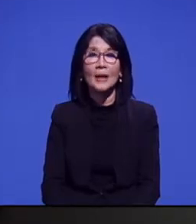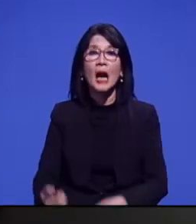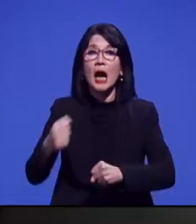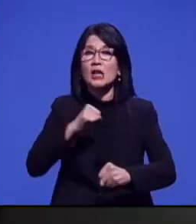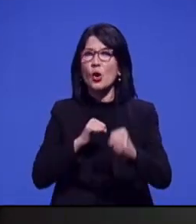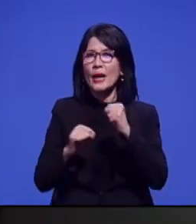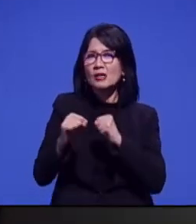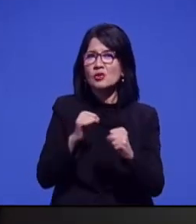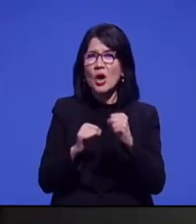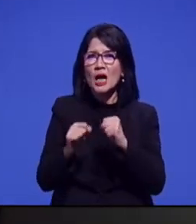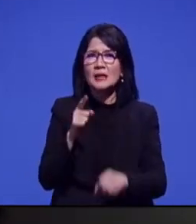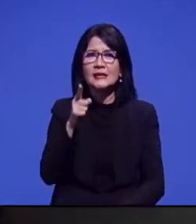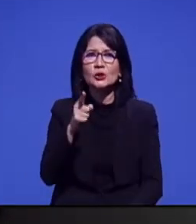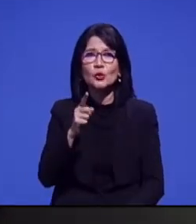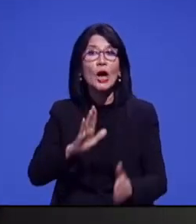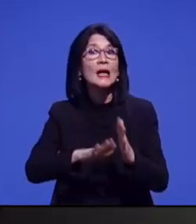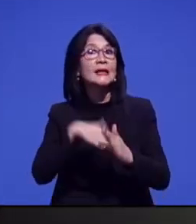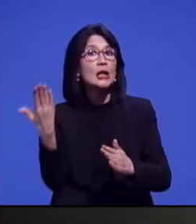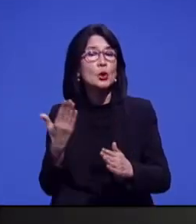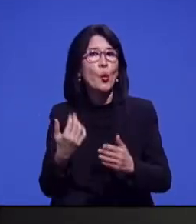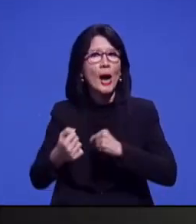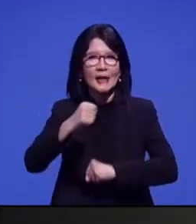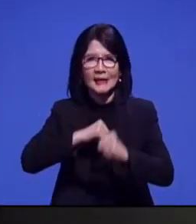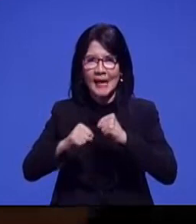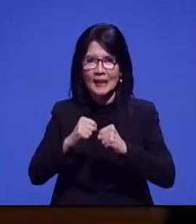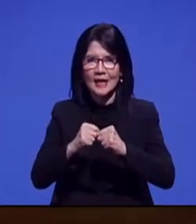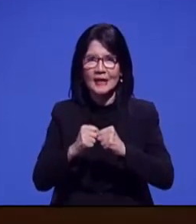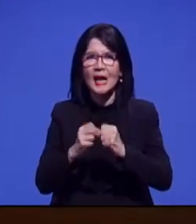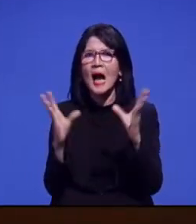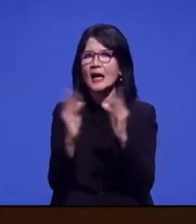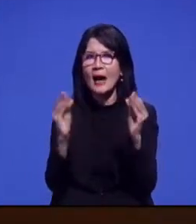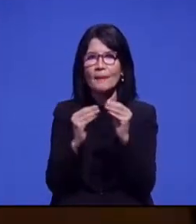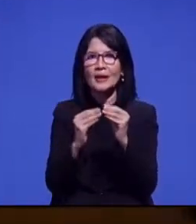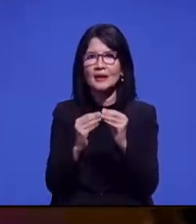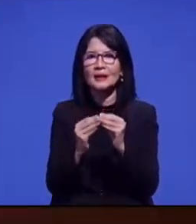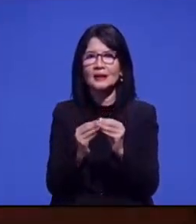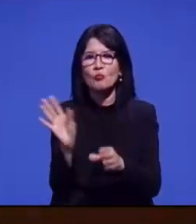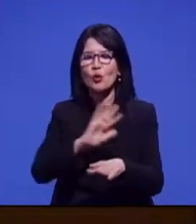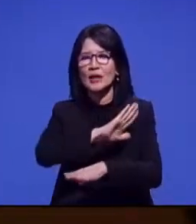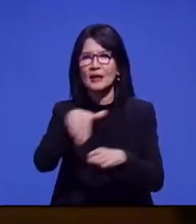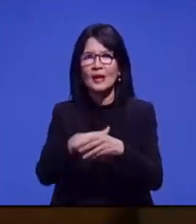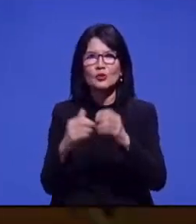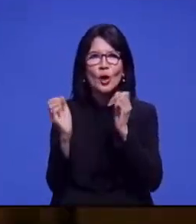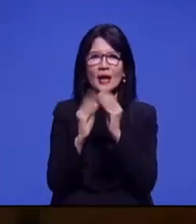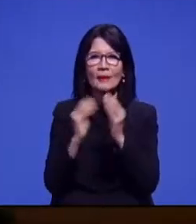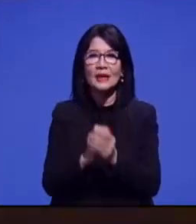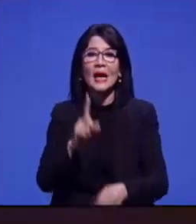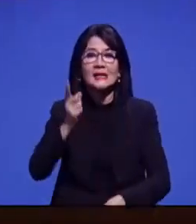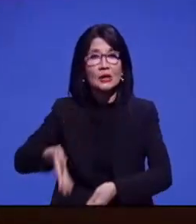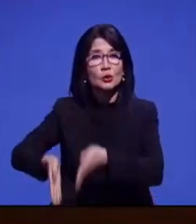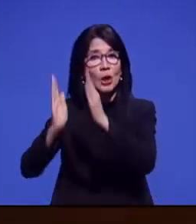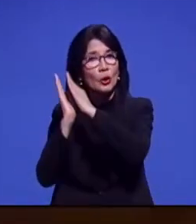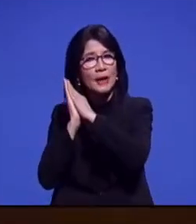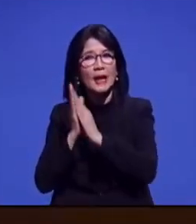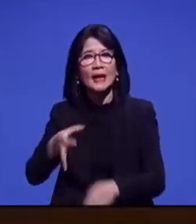bukan bagian dari, tapi itu di luar kegiatan rapat pleno tersebut. Rapat pleno ini digelar di salah satu hotel di